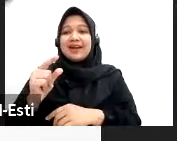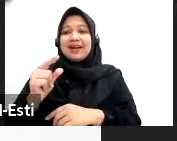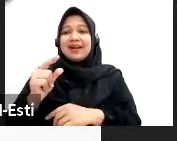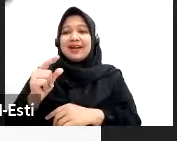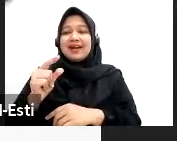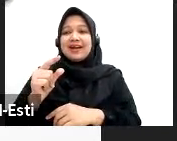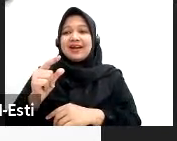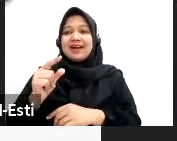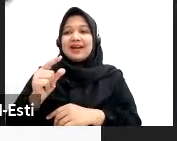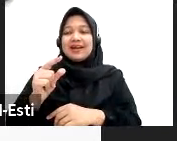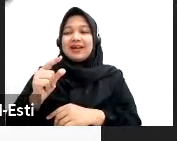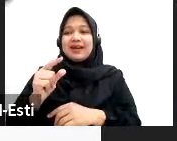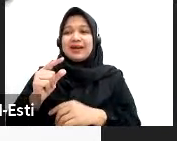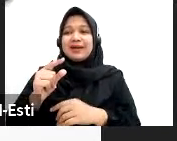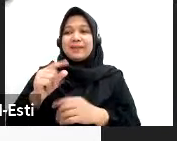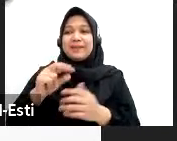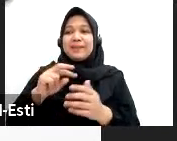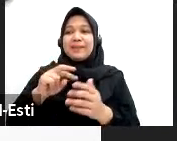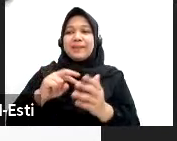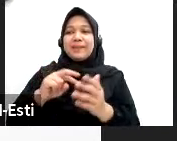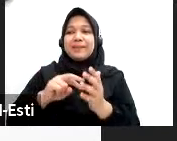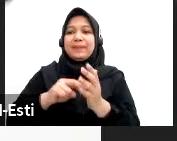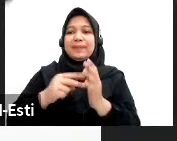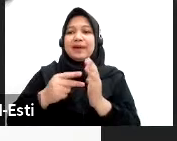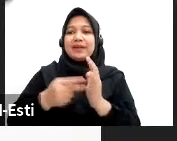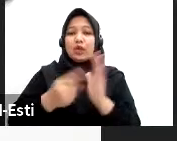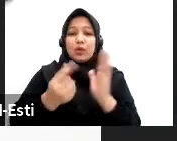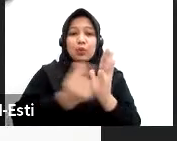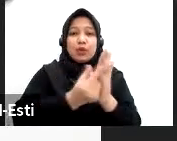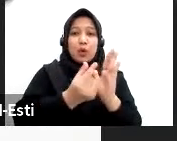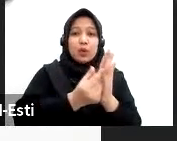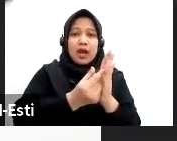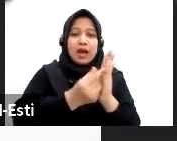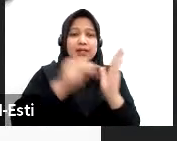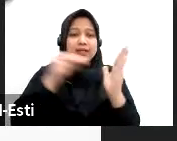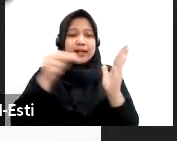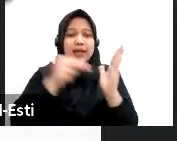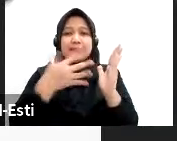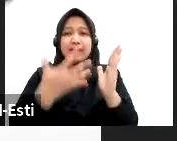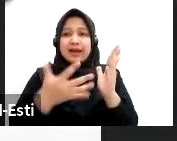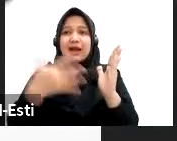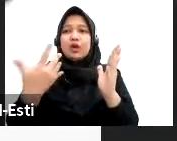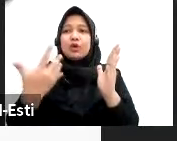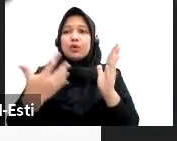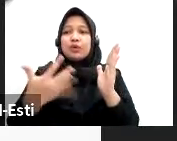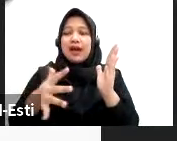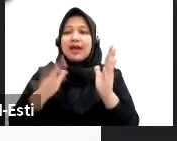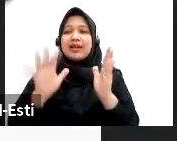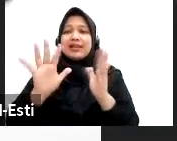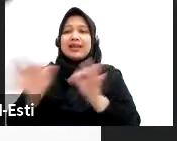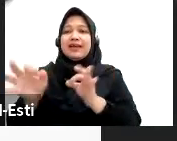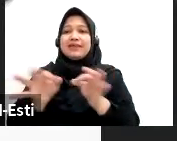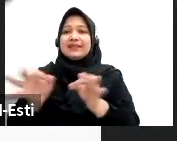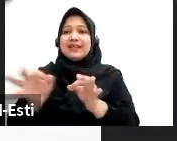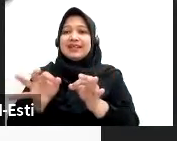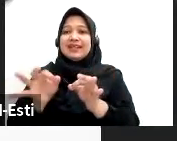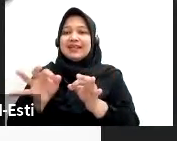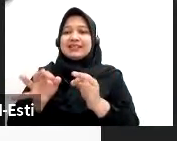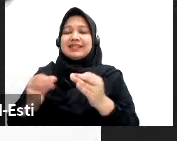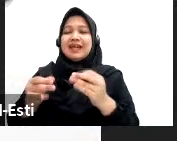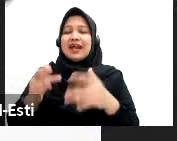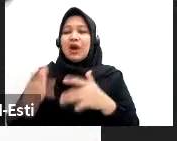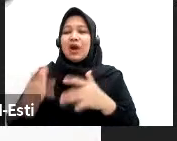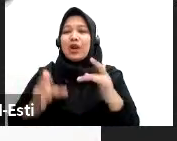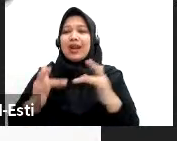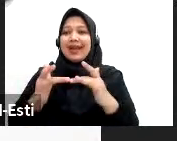Menindaklanjuti saja lihat undang-undangnya Bagaimana lalu difasilitasi secara elektronik atau secara